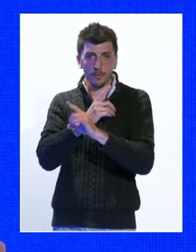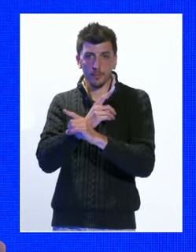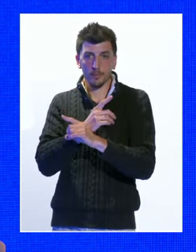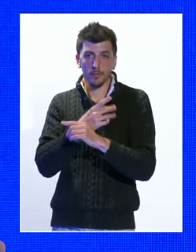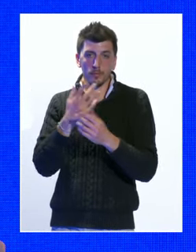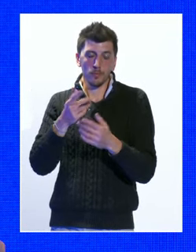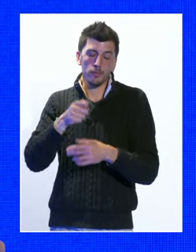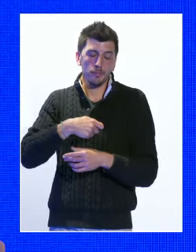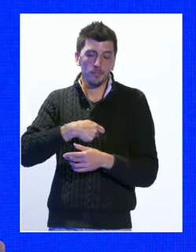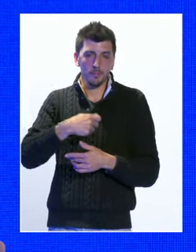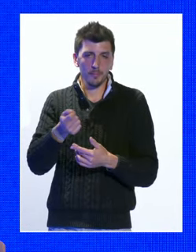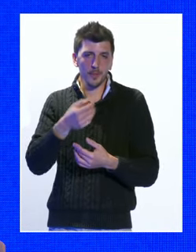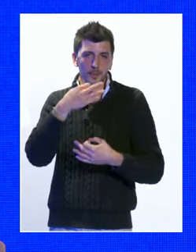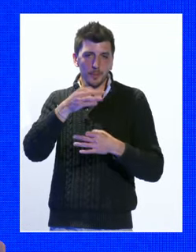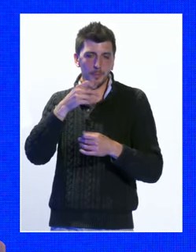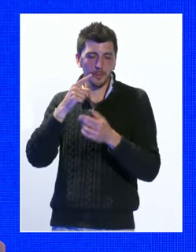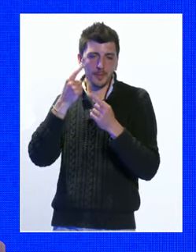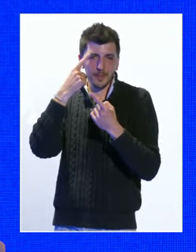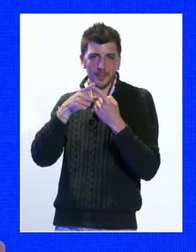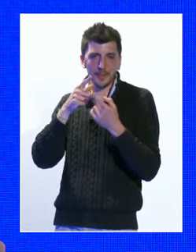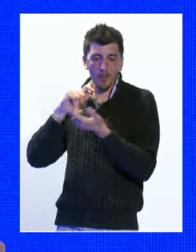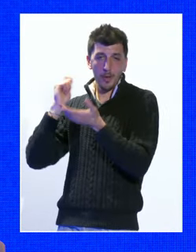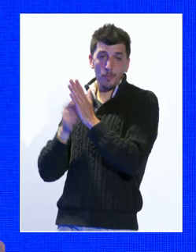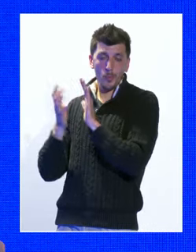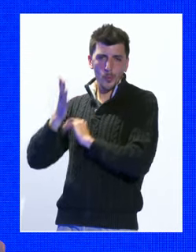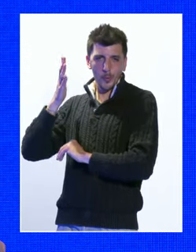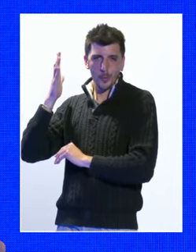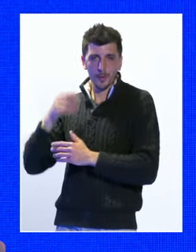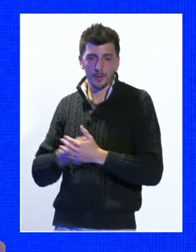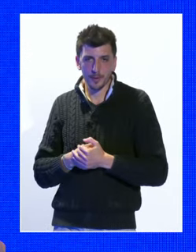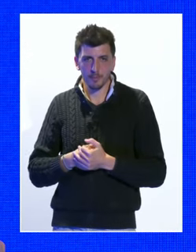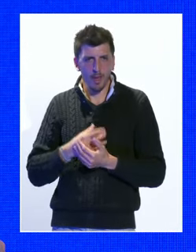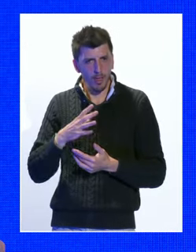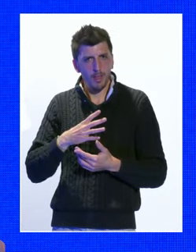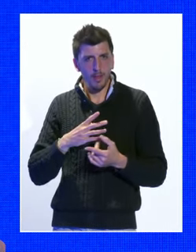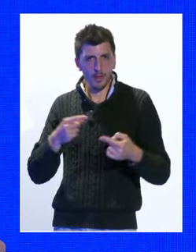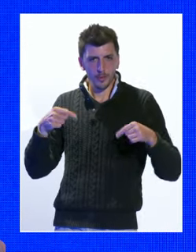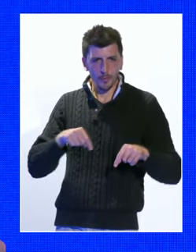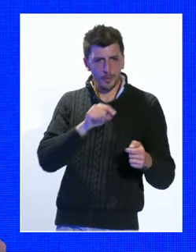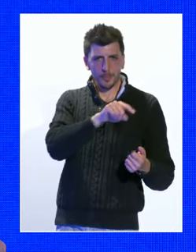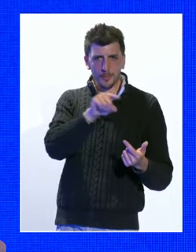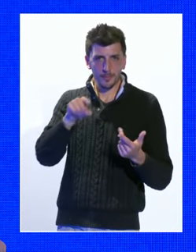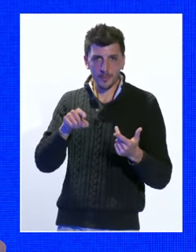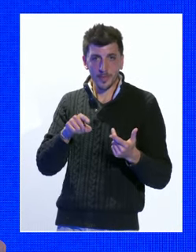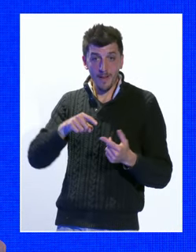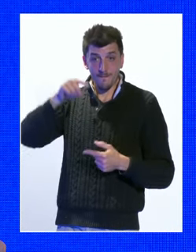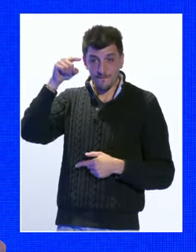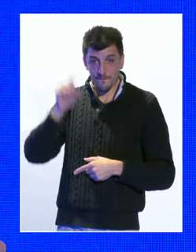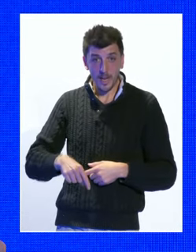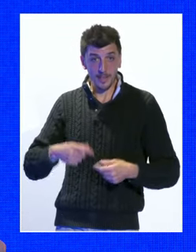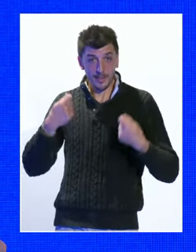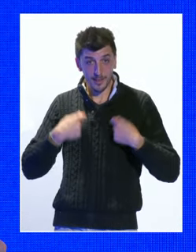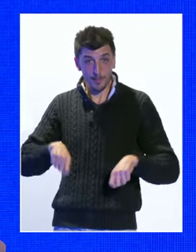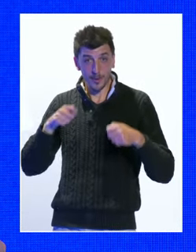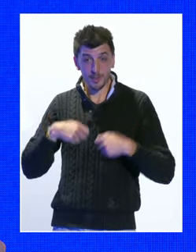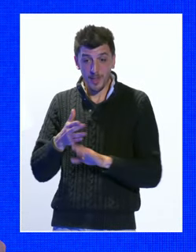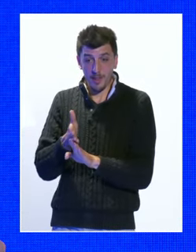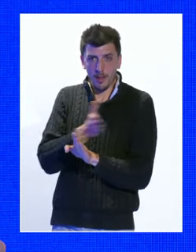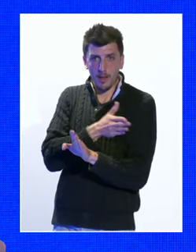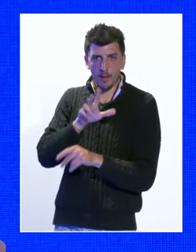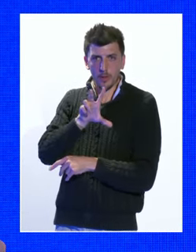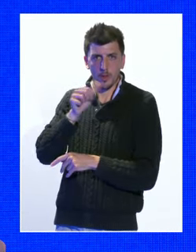très ancien. Mais il y a des ministères où il fallait impérativement dépenser avant le 31